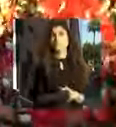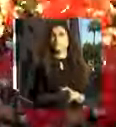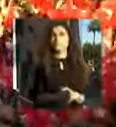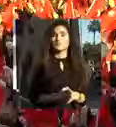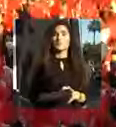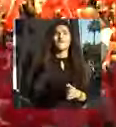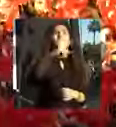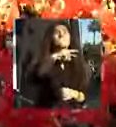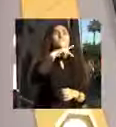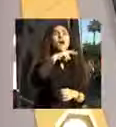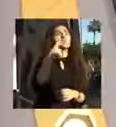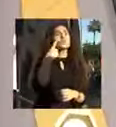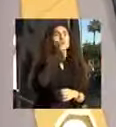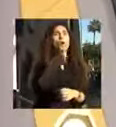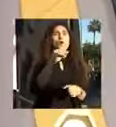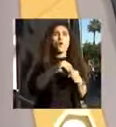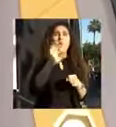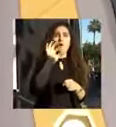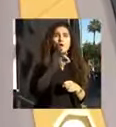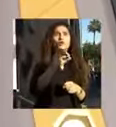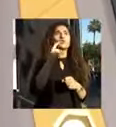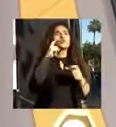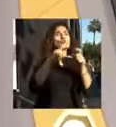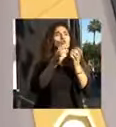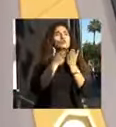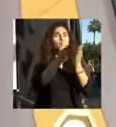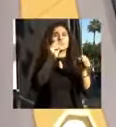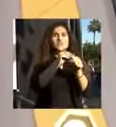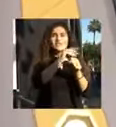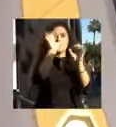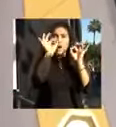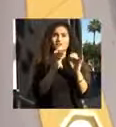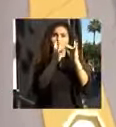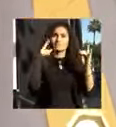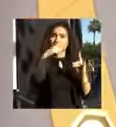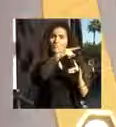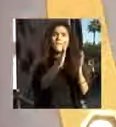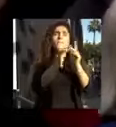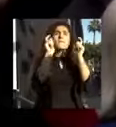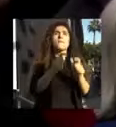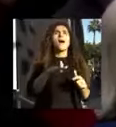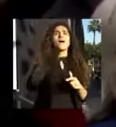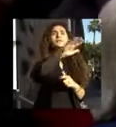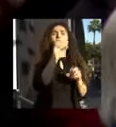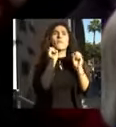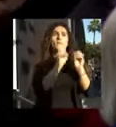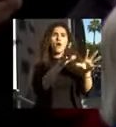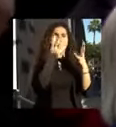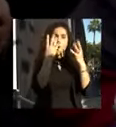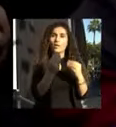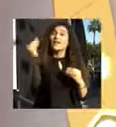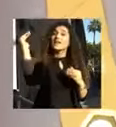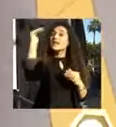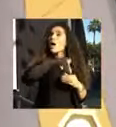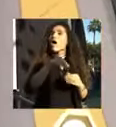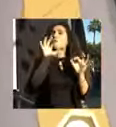Ve Fransızlar gümrük iskelesinden Mersin'i terk etti.